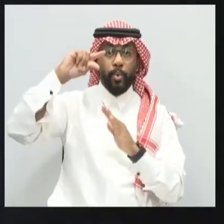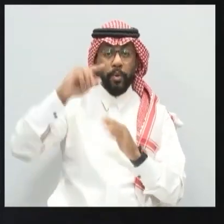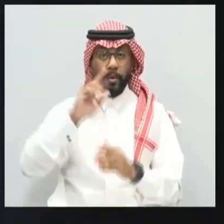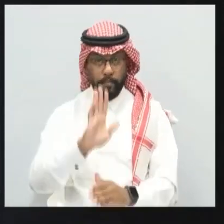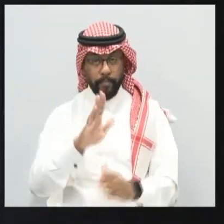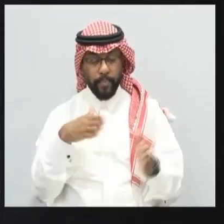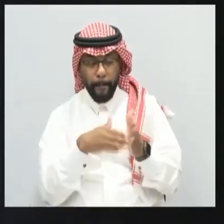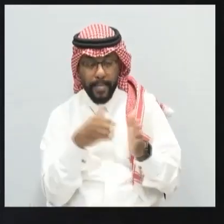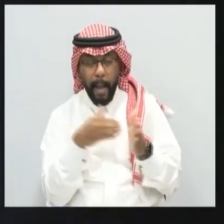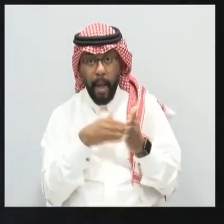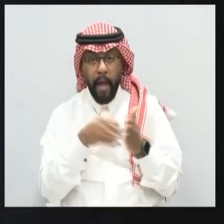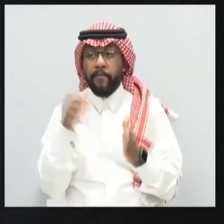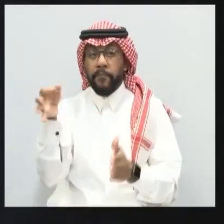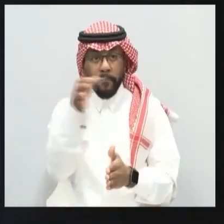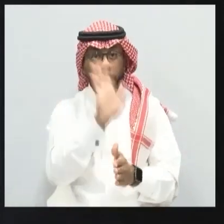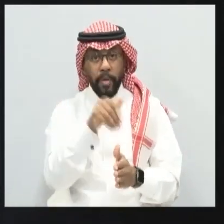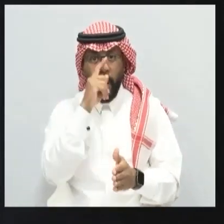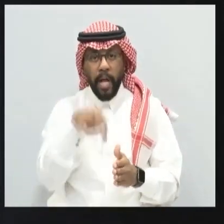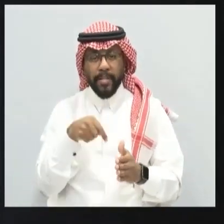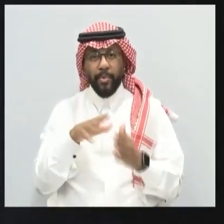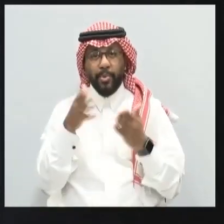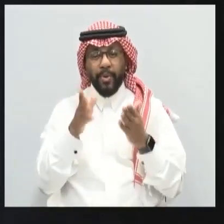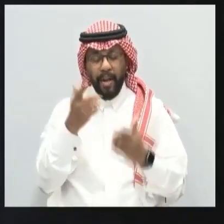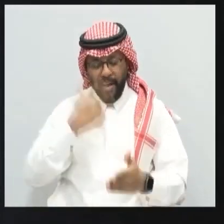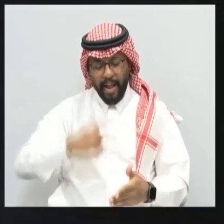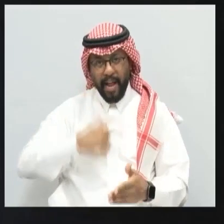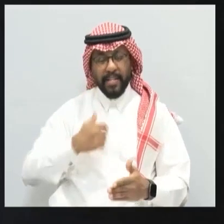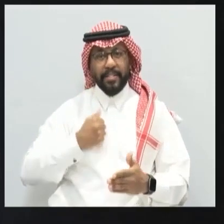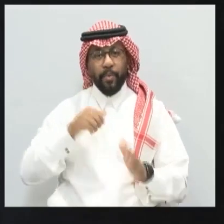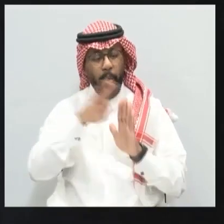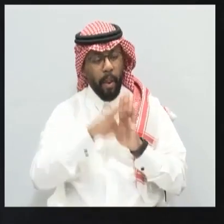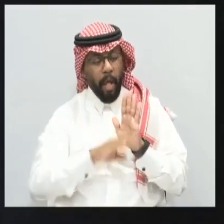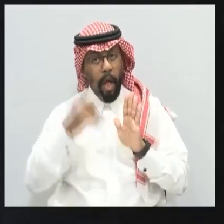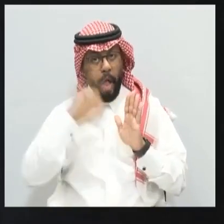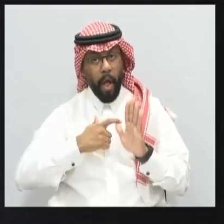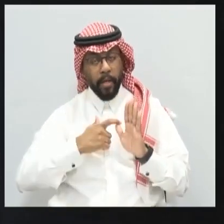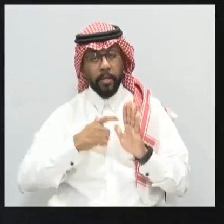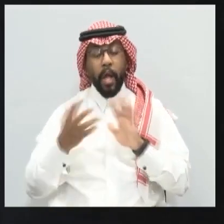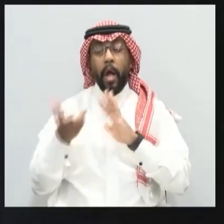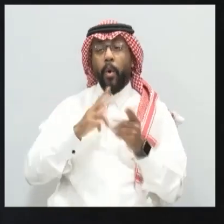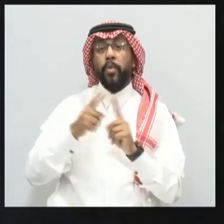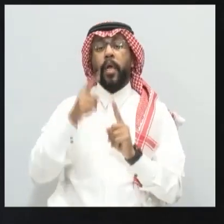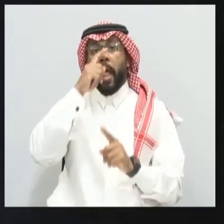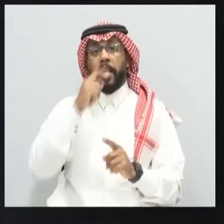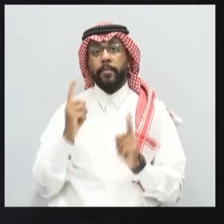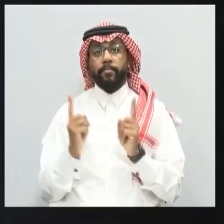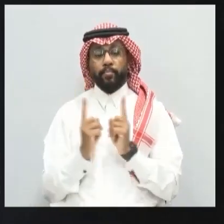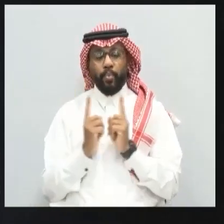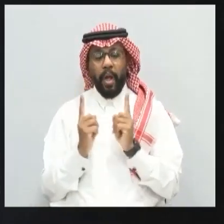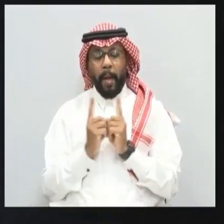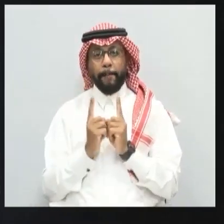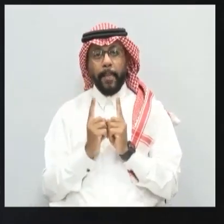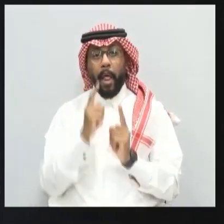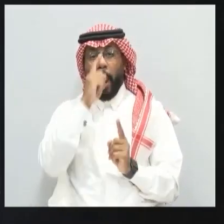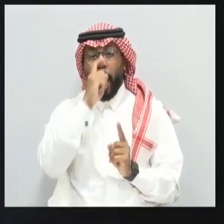طها كما ذكرنا سابقا تقديم السيره الذاتيه كذلك المقابله الشخصيه لكنك ستحتاج الى